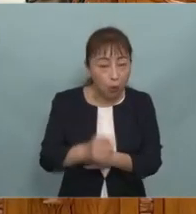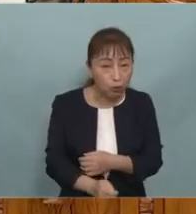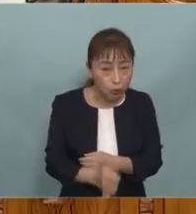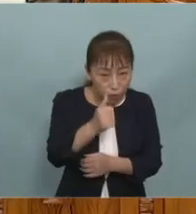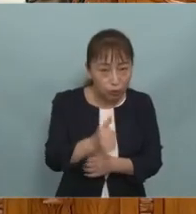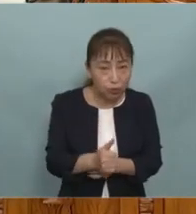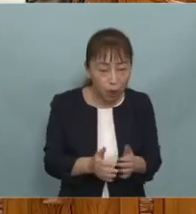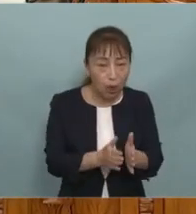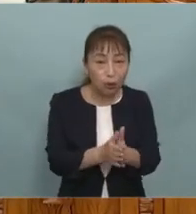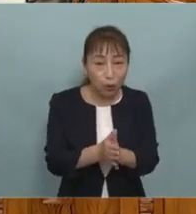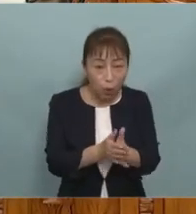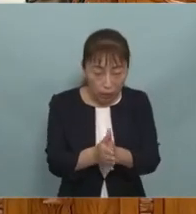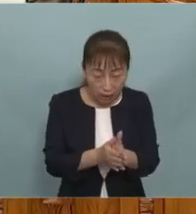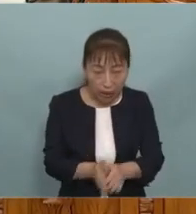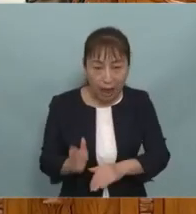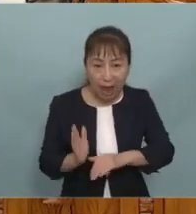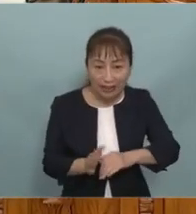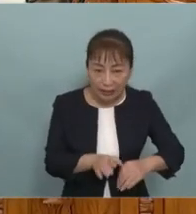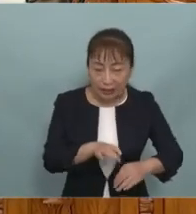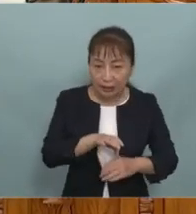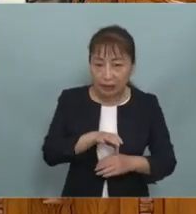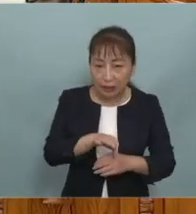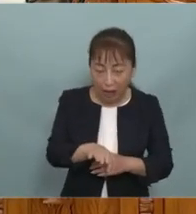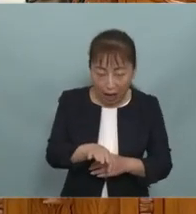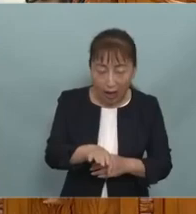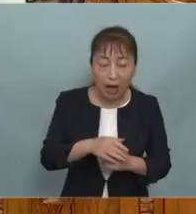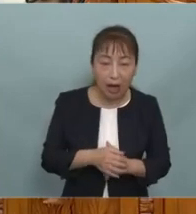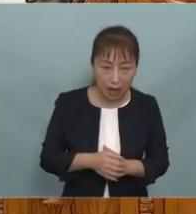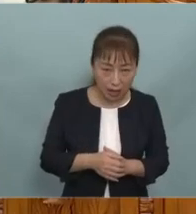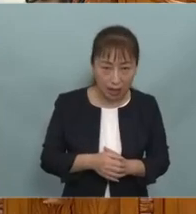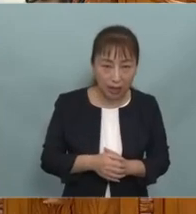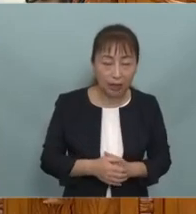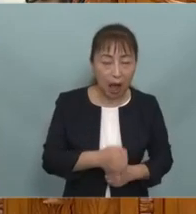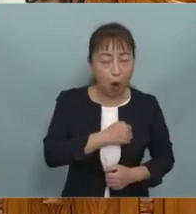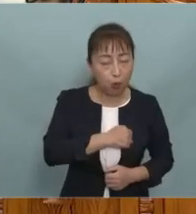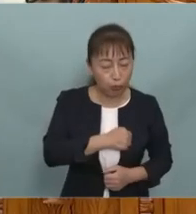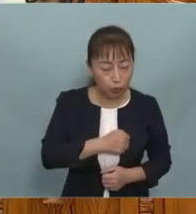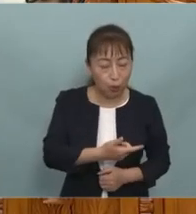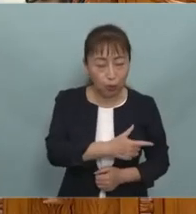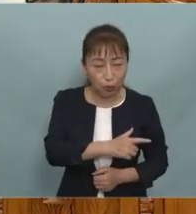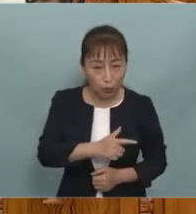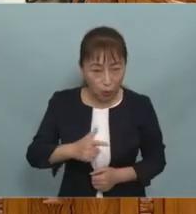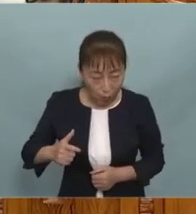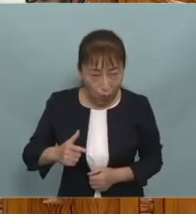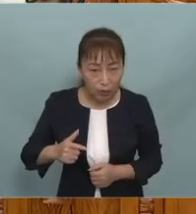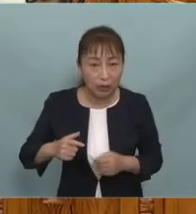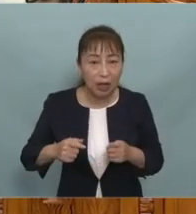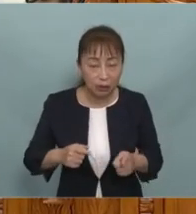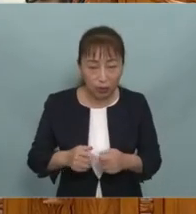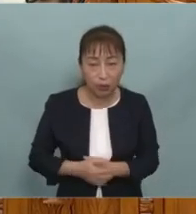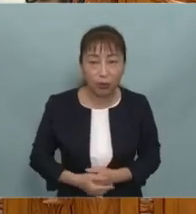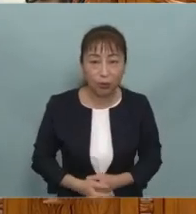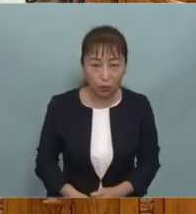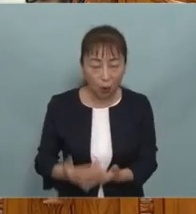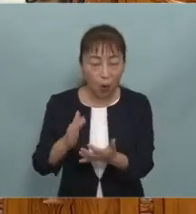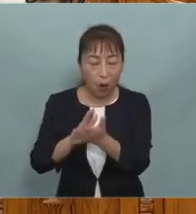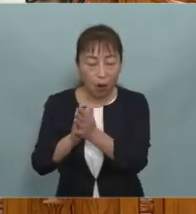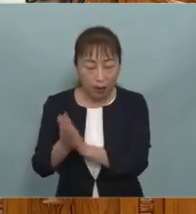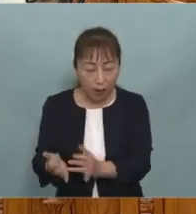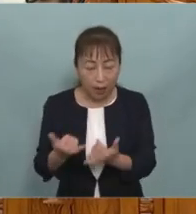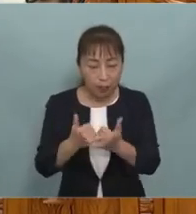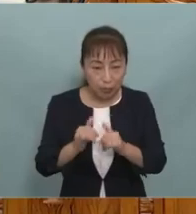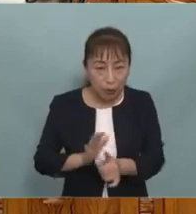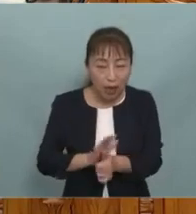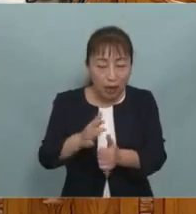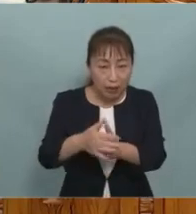キッチンベッド不労配備シル平治からの官民連携体制を構築し